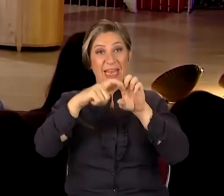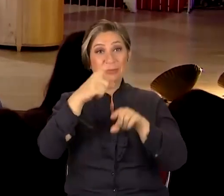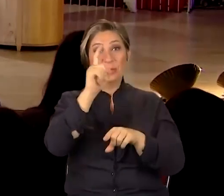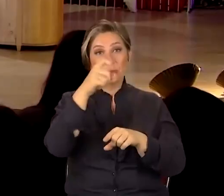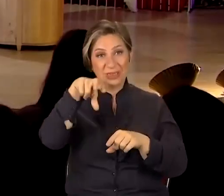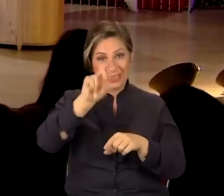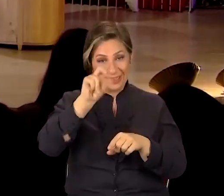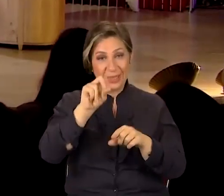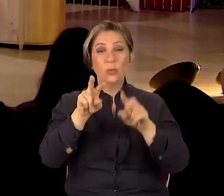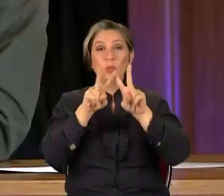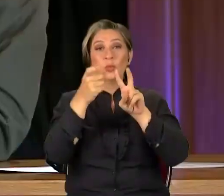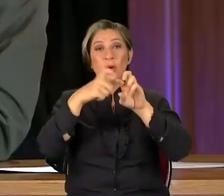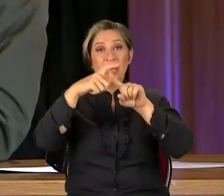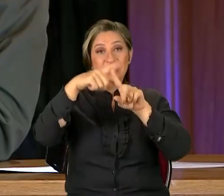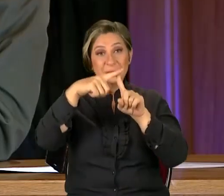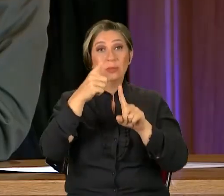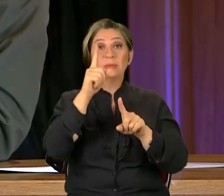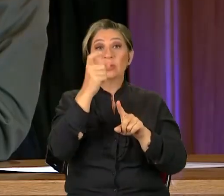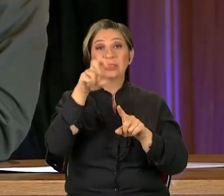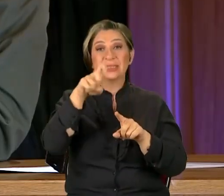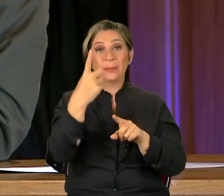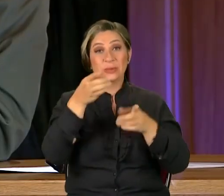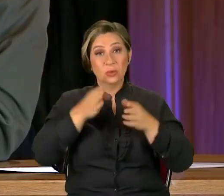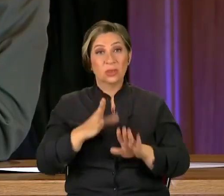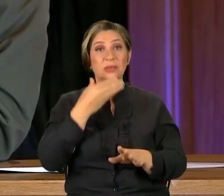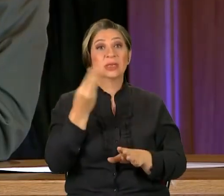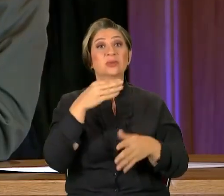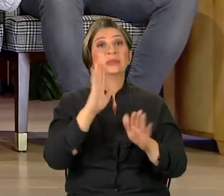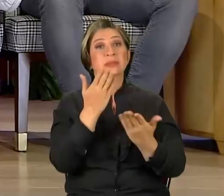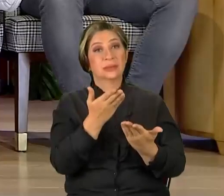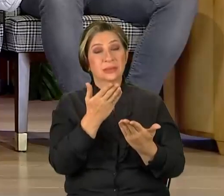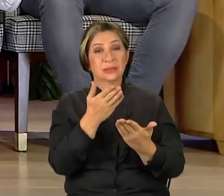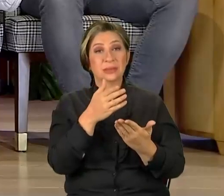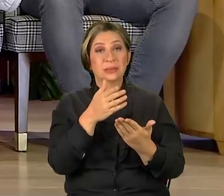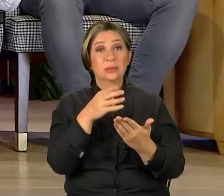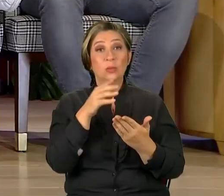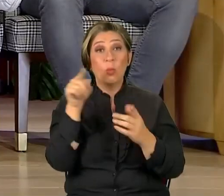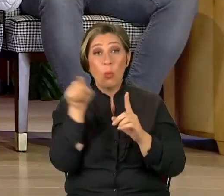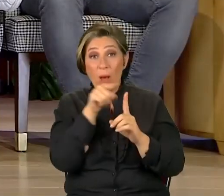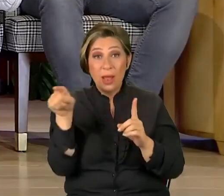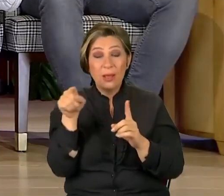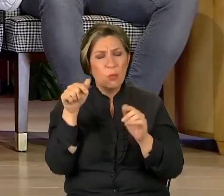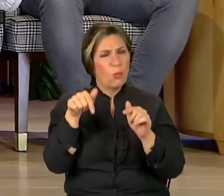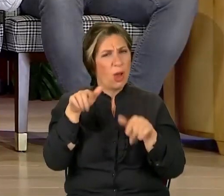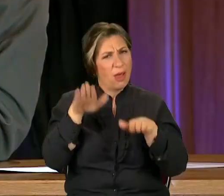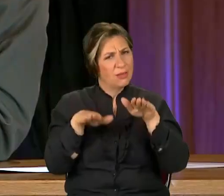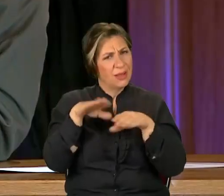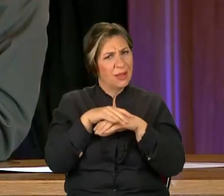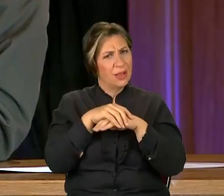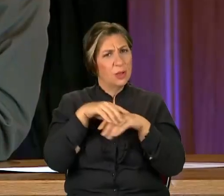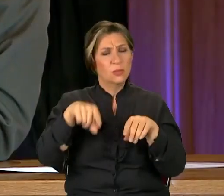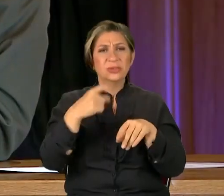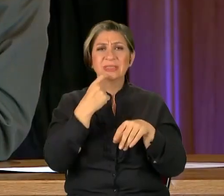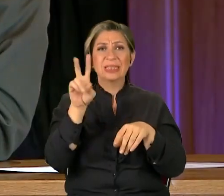doğumlu. Murat 81 doğumlu. Aslında aslında genç değilsiniz yani. Hiç bu arada, değil. Bu arada bu